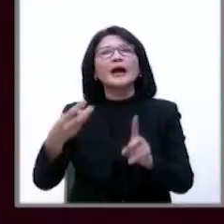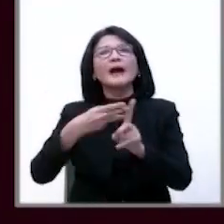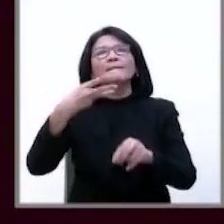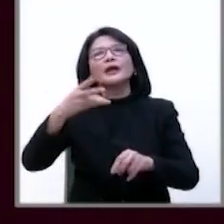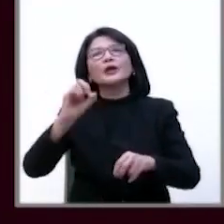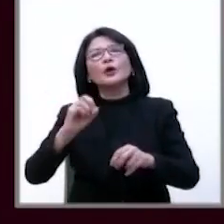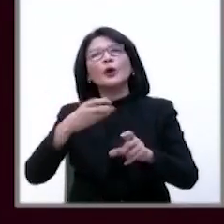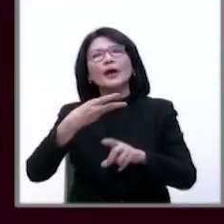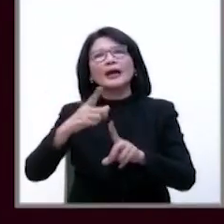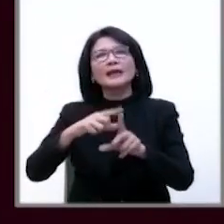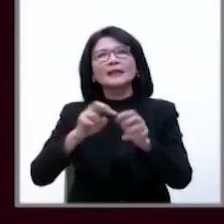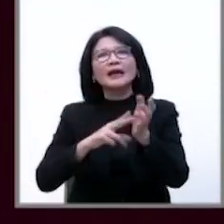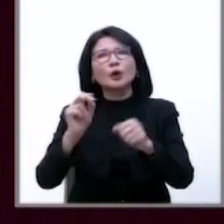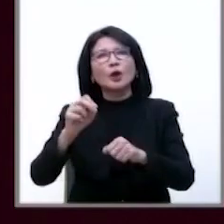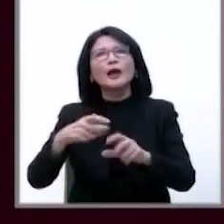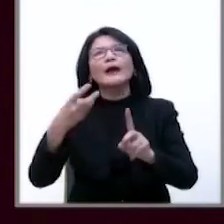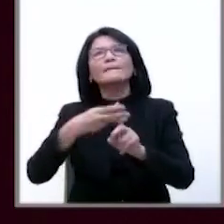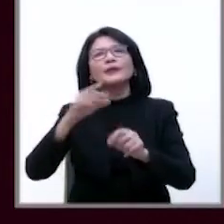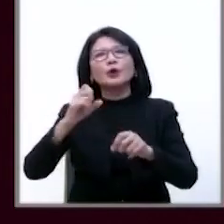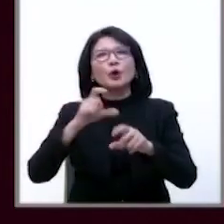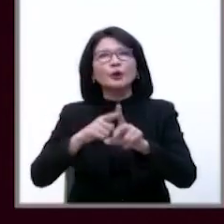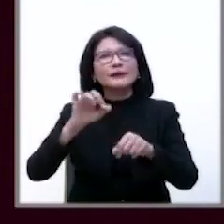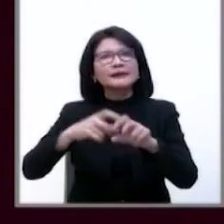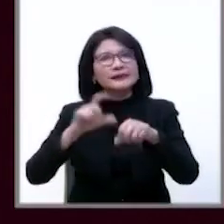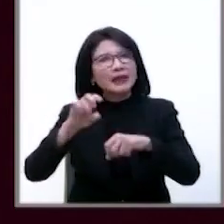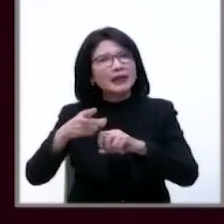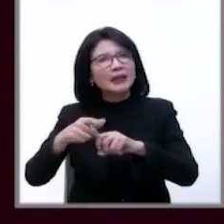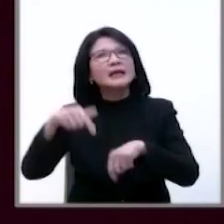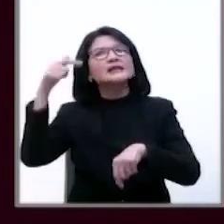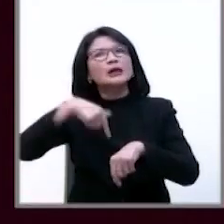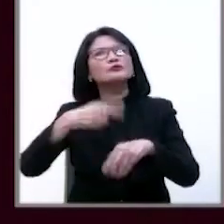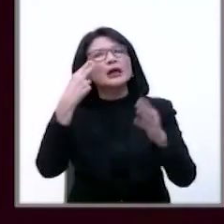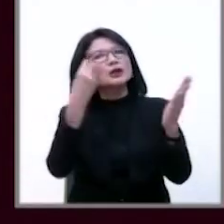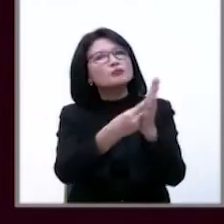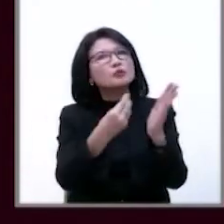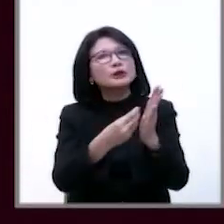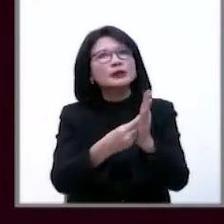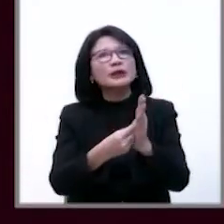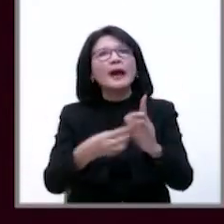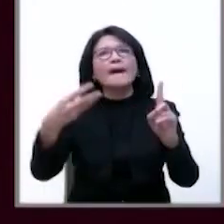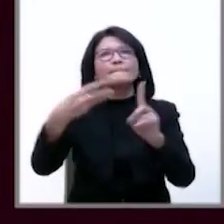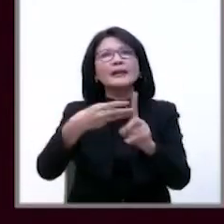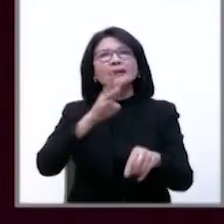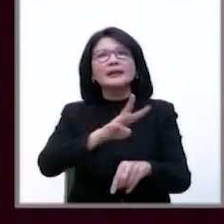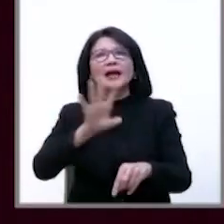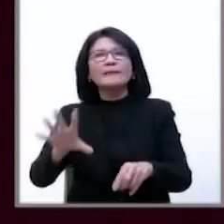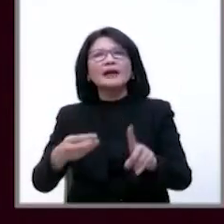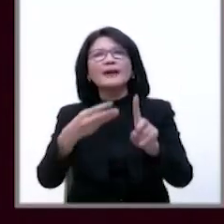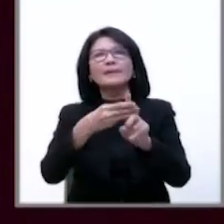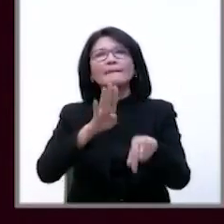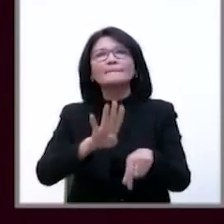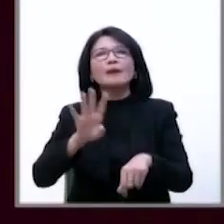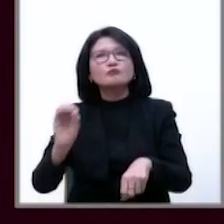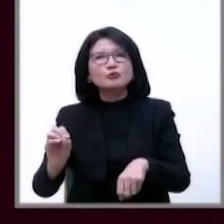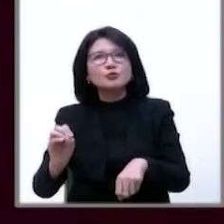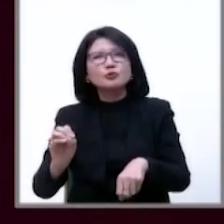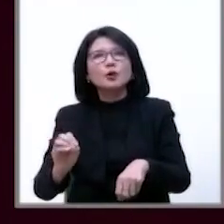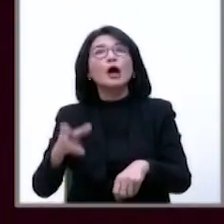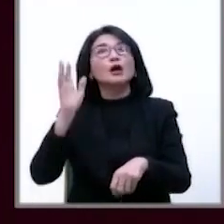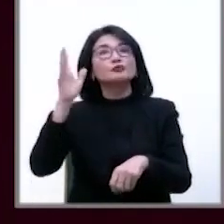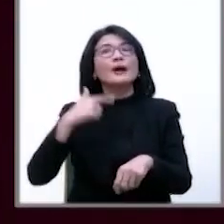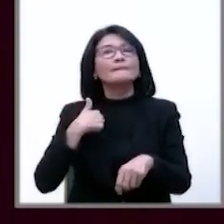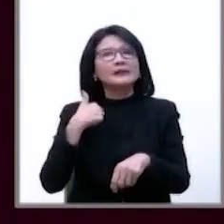bioaftur biodiesel sekarang sudah terbukti dengan adanya b35 dan B40 ini sudah